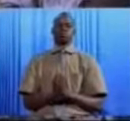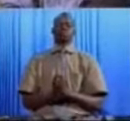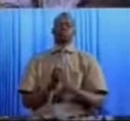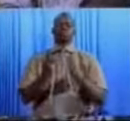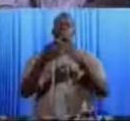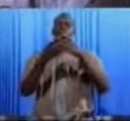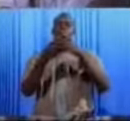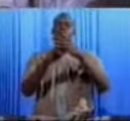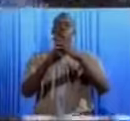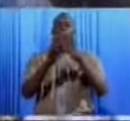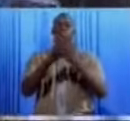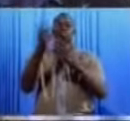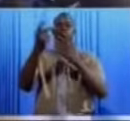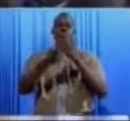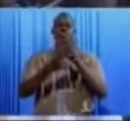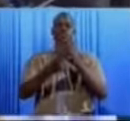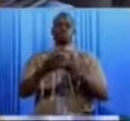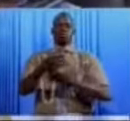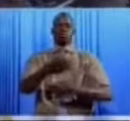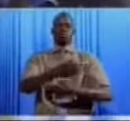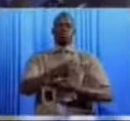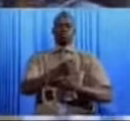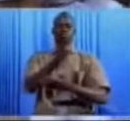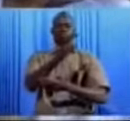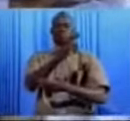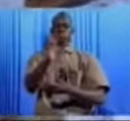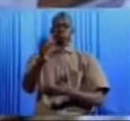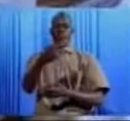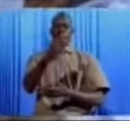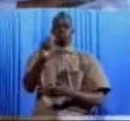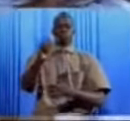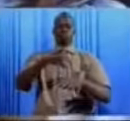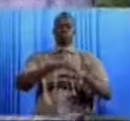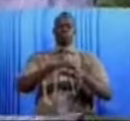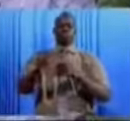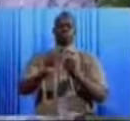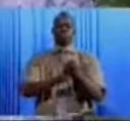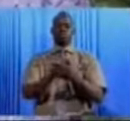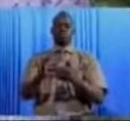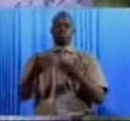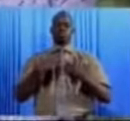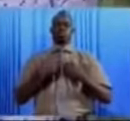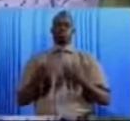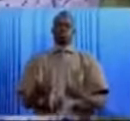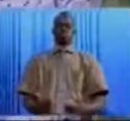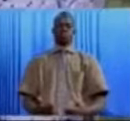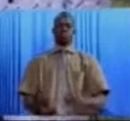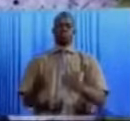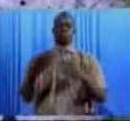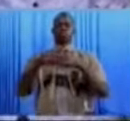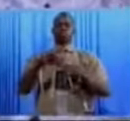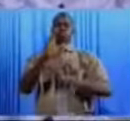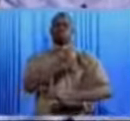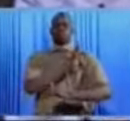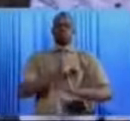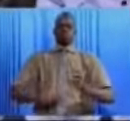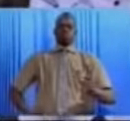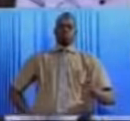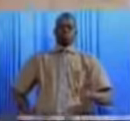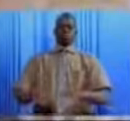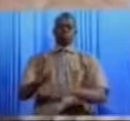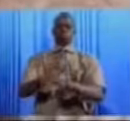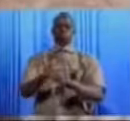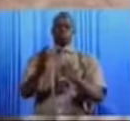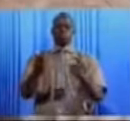du projet de récupération des 300 hectares de terres dégradées à elias aboulin dans la commune rurale de bagua